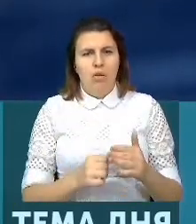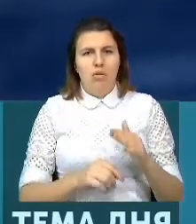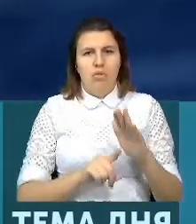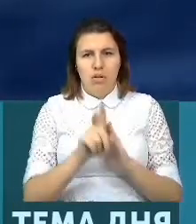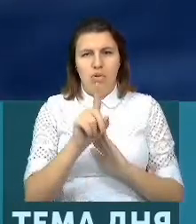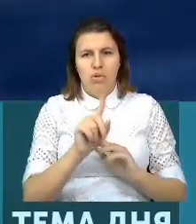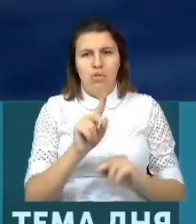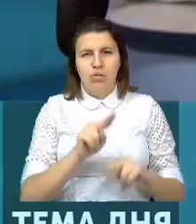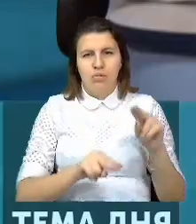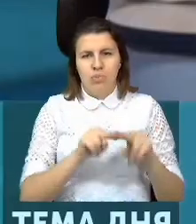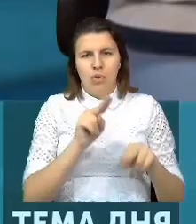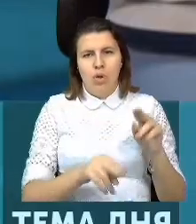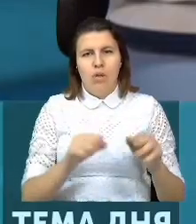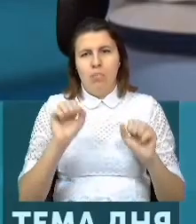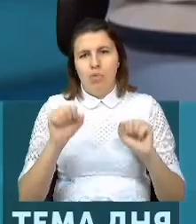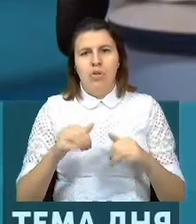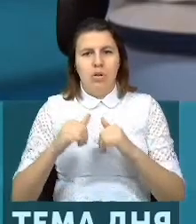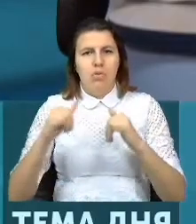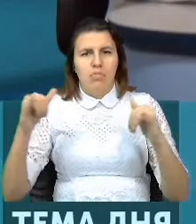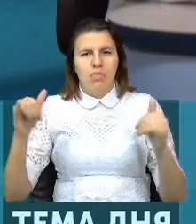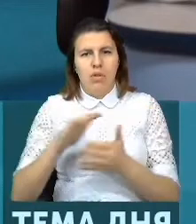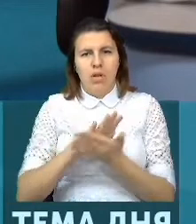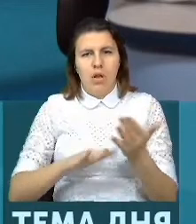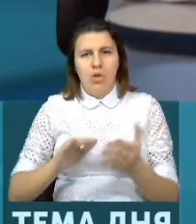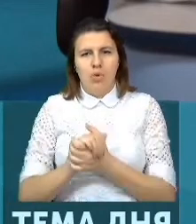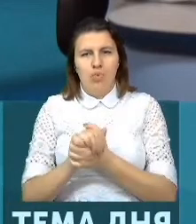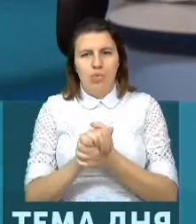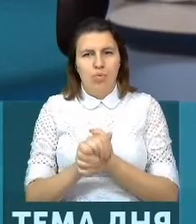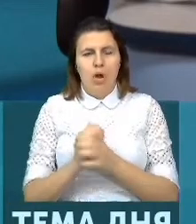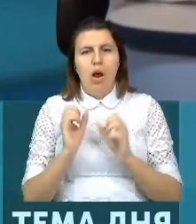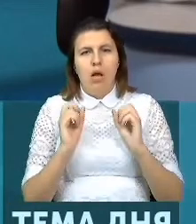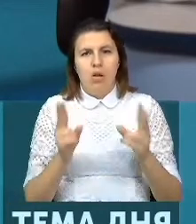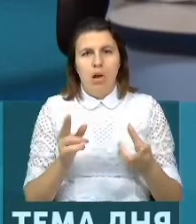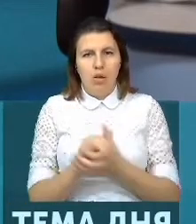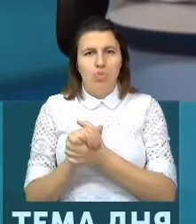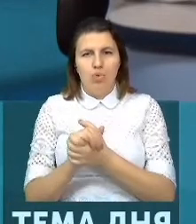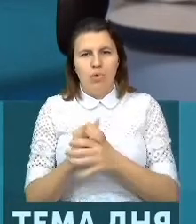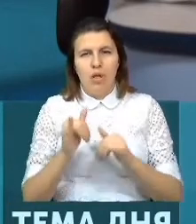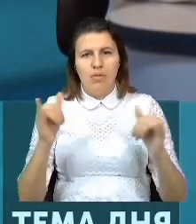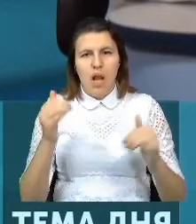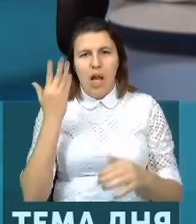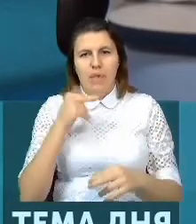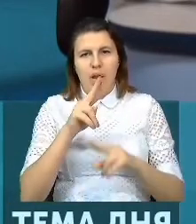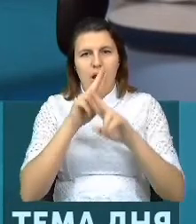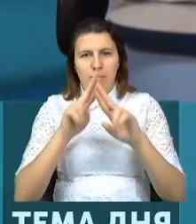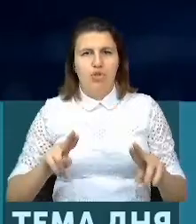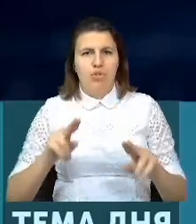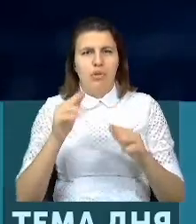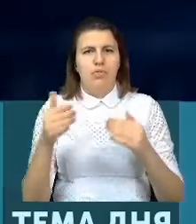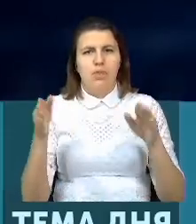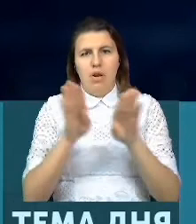сейчас я вижу, что как развивать дружбу, когда ее печатали вообще. И да, нам не дали